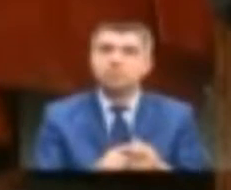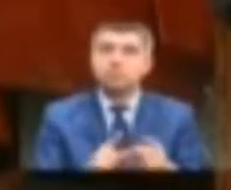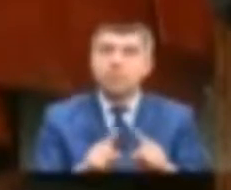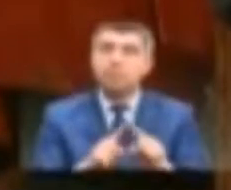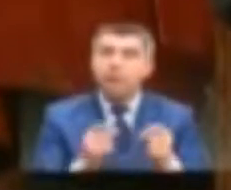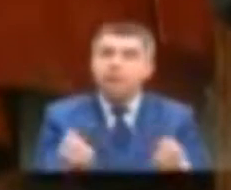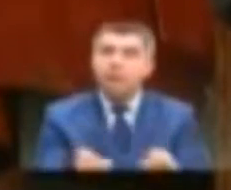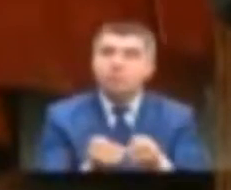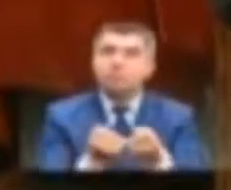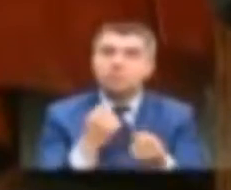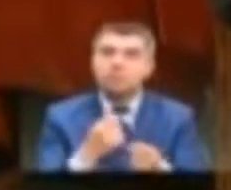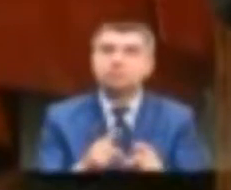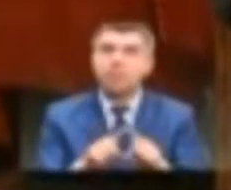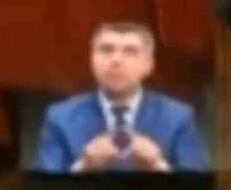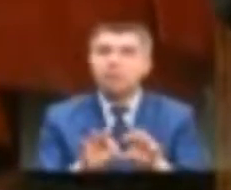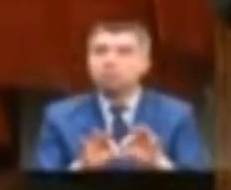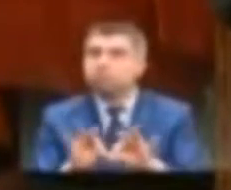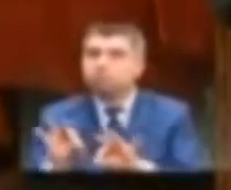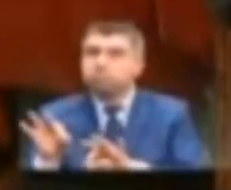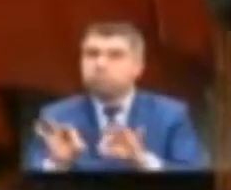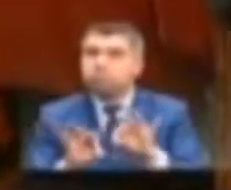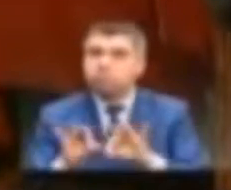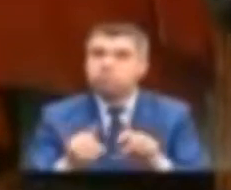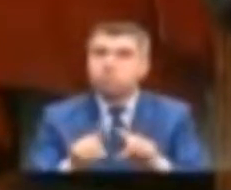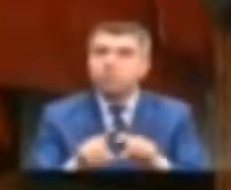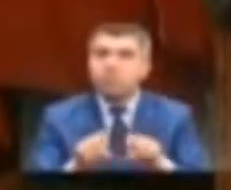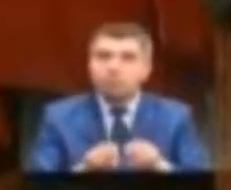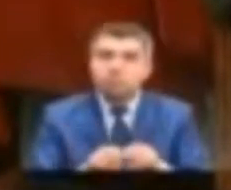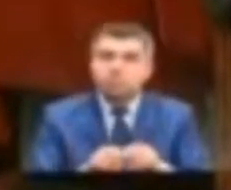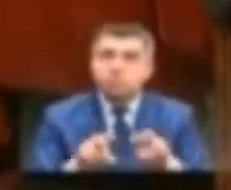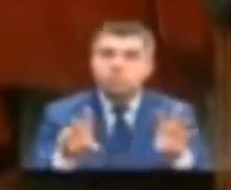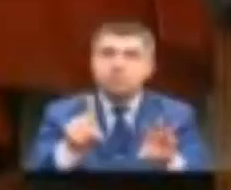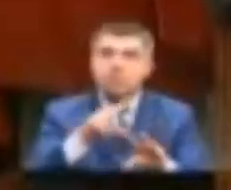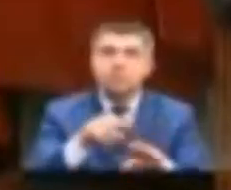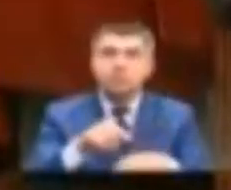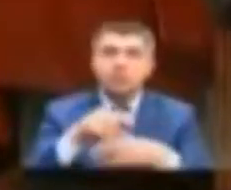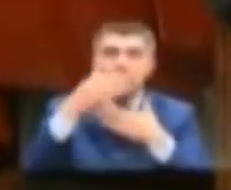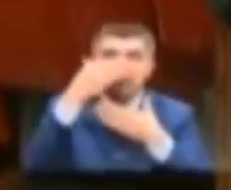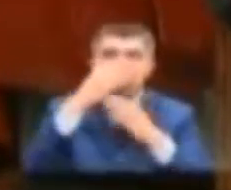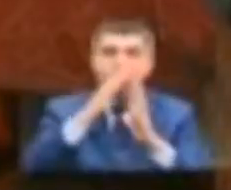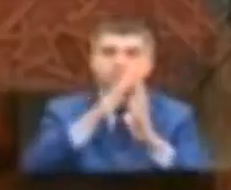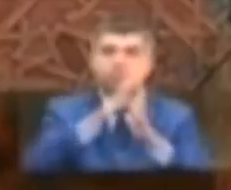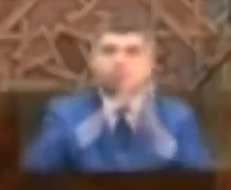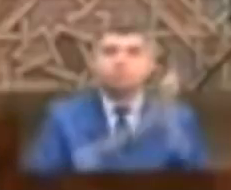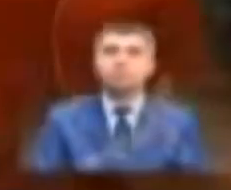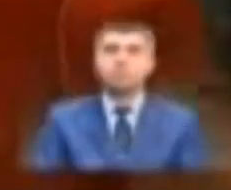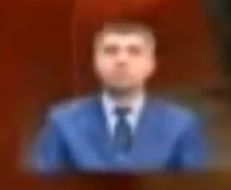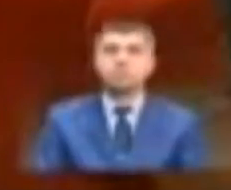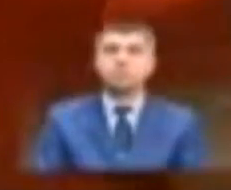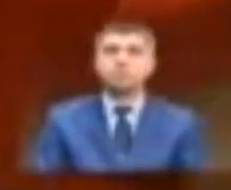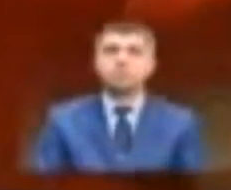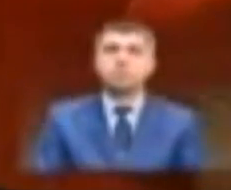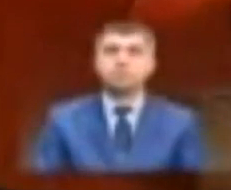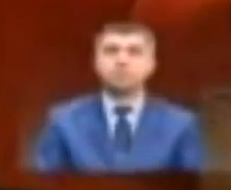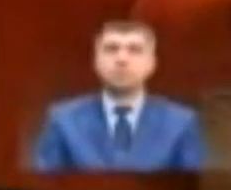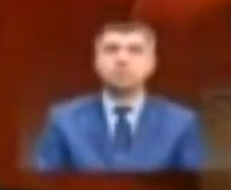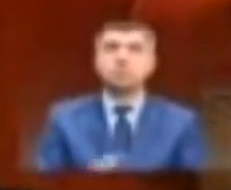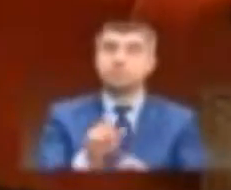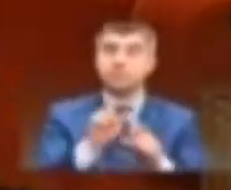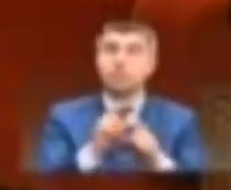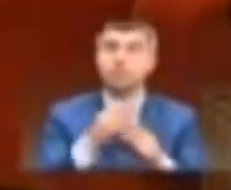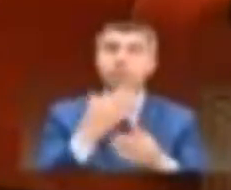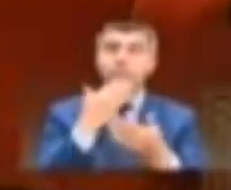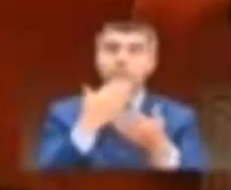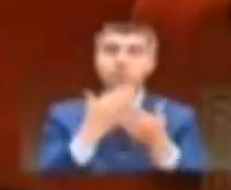ترويج. ثانيا توزيع أفضل على جهات المملكة. وثالثا السادة النواب المحترمون، شكرا